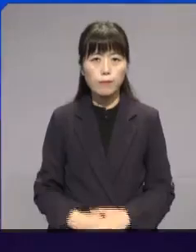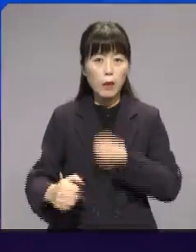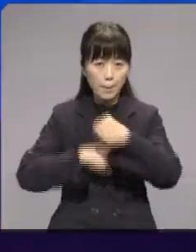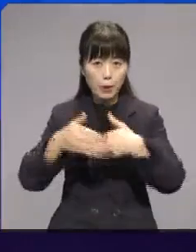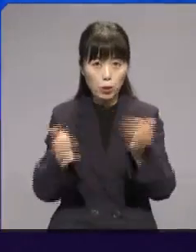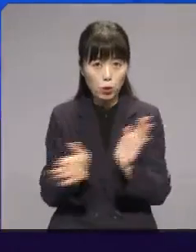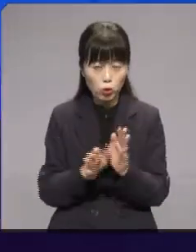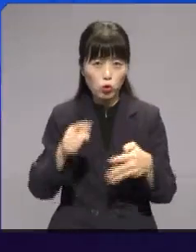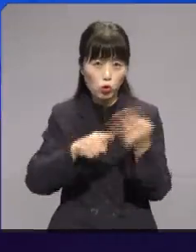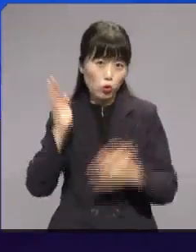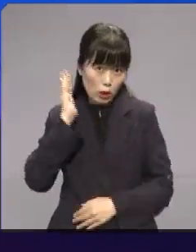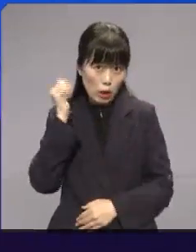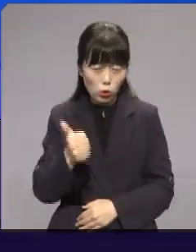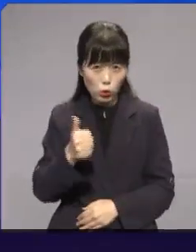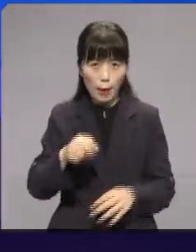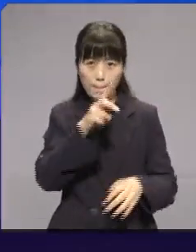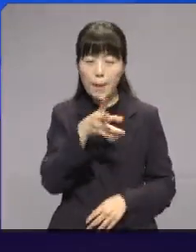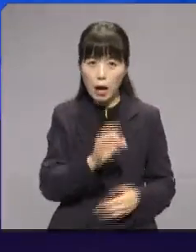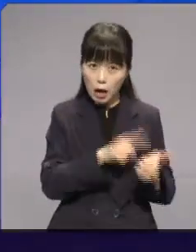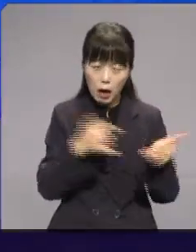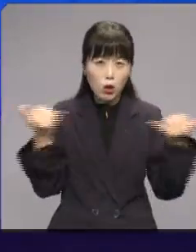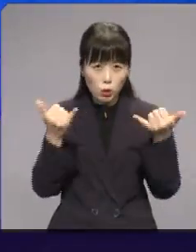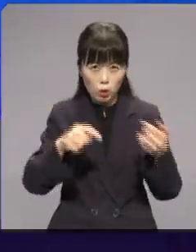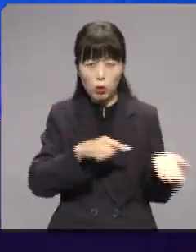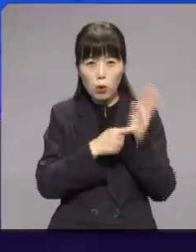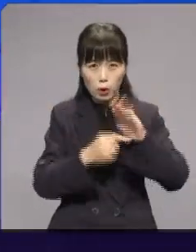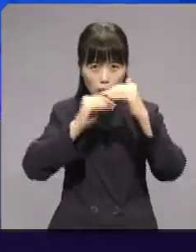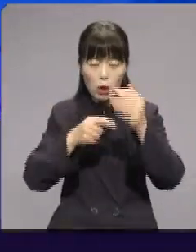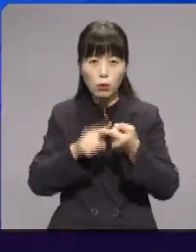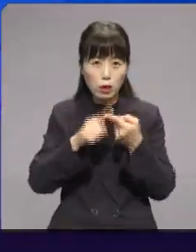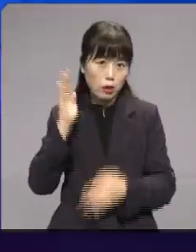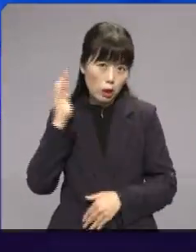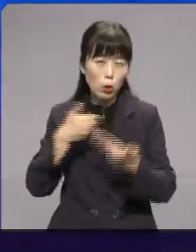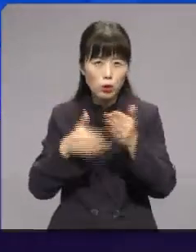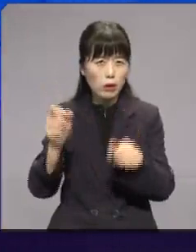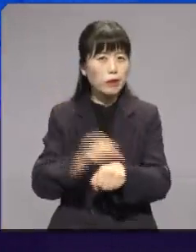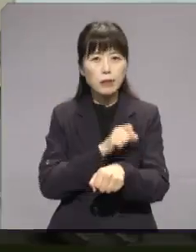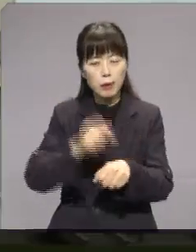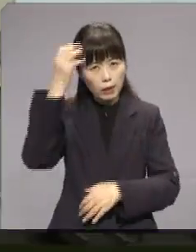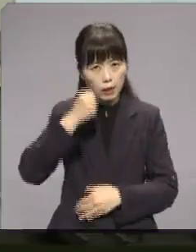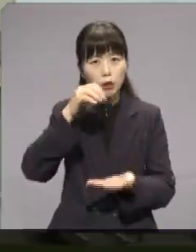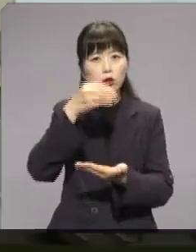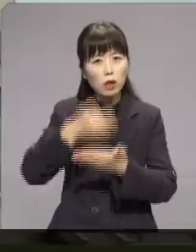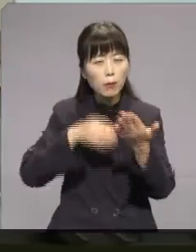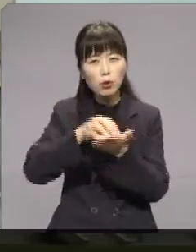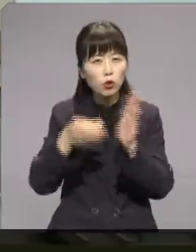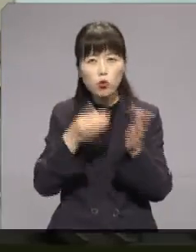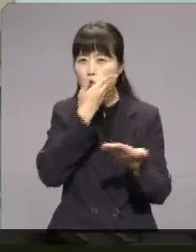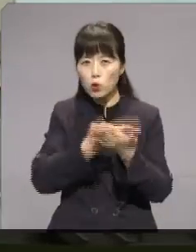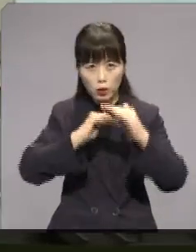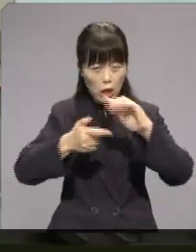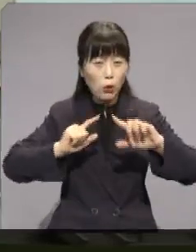더불어민주당이 윤성일 대통령과 명태 씨 통화하며 공개한 내용에 대해 대통령실은 특별히 기억에 남을 정도로 중요한 내용이